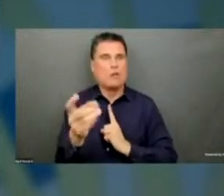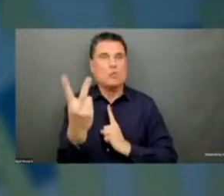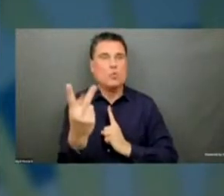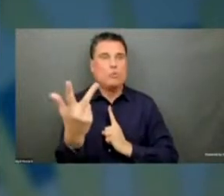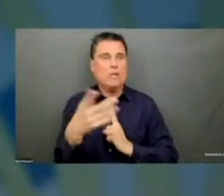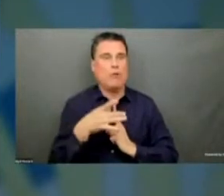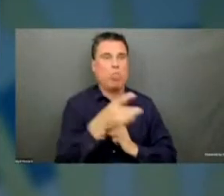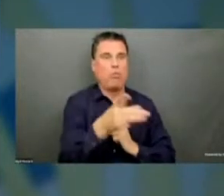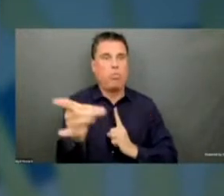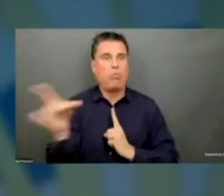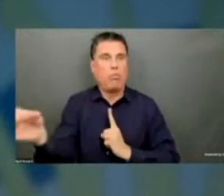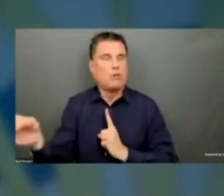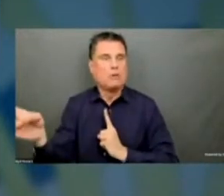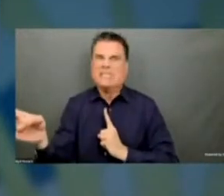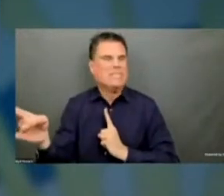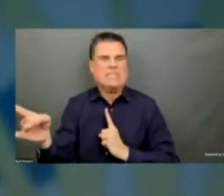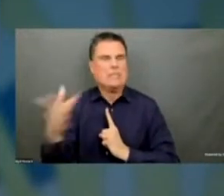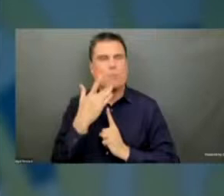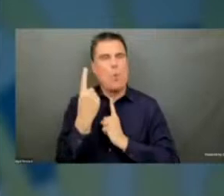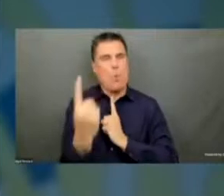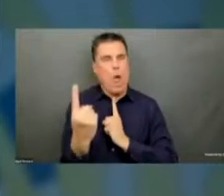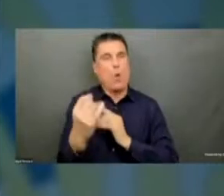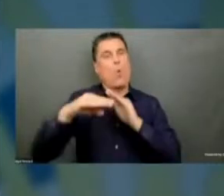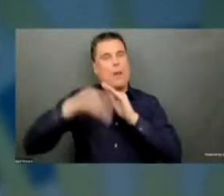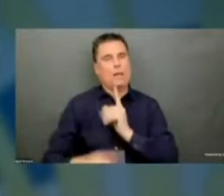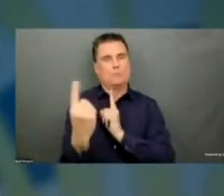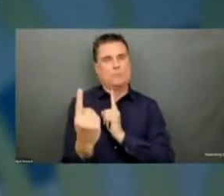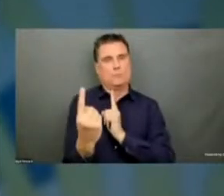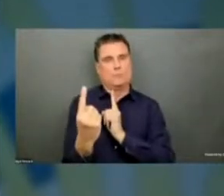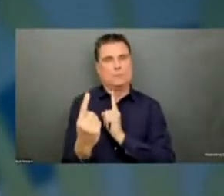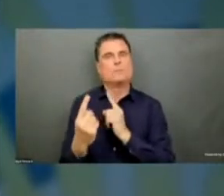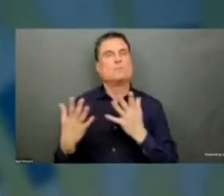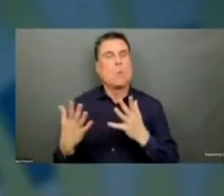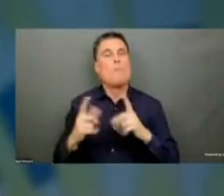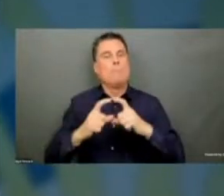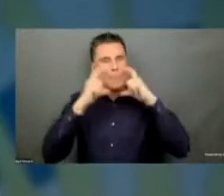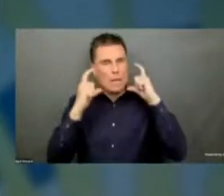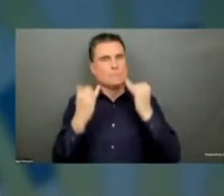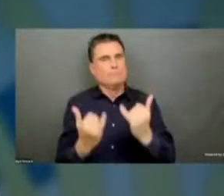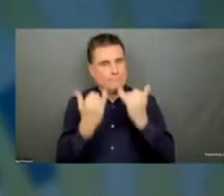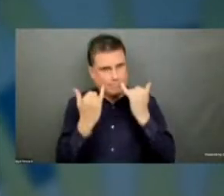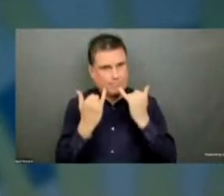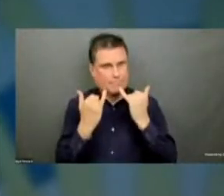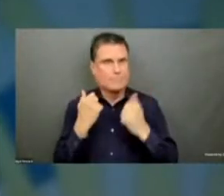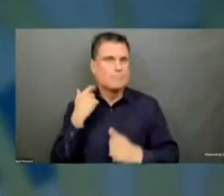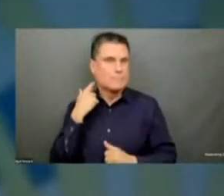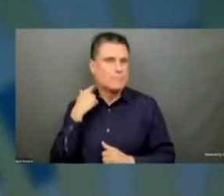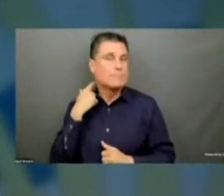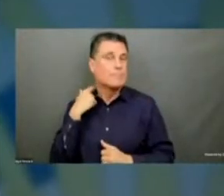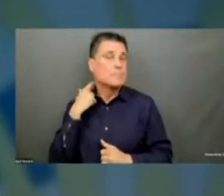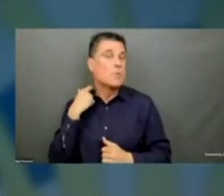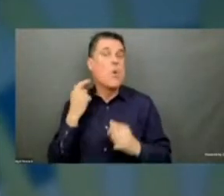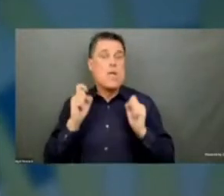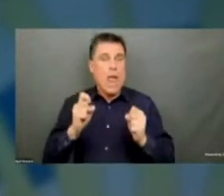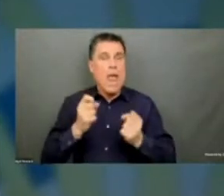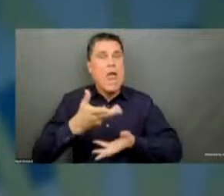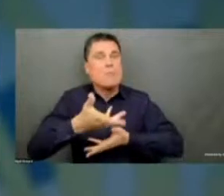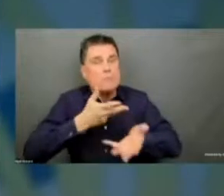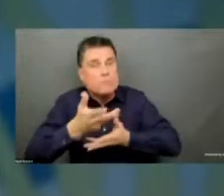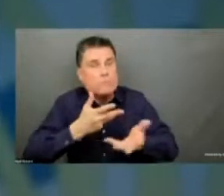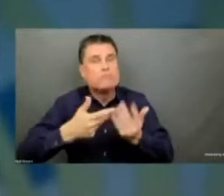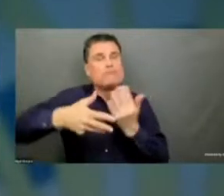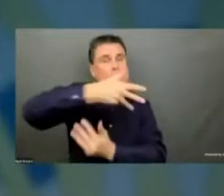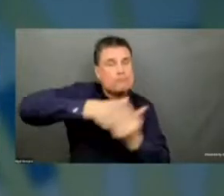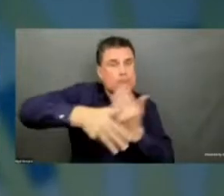喝 Those 咖 are 啡的时间 protected 等等，不要放 connections. 松 Those 警 are the 惕。 connections 这 that we 个 need 我们 now. 一定要 And what we 联系 see, 清 of 楚。 course, is that